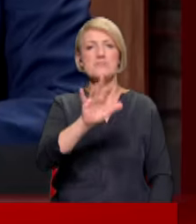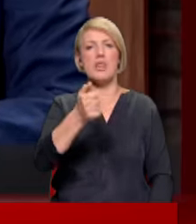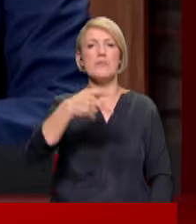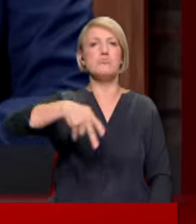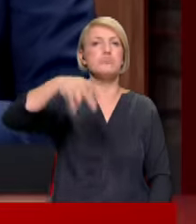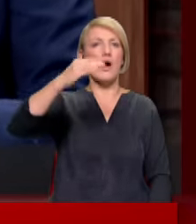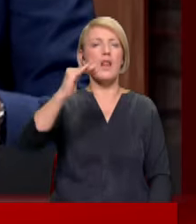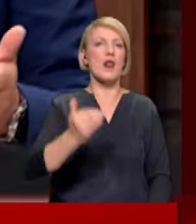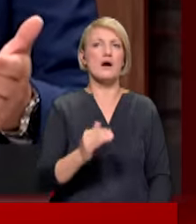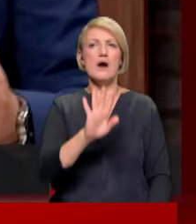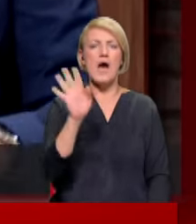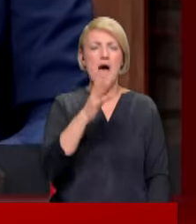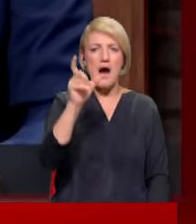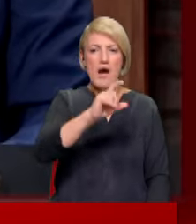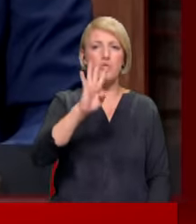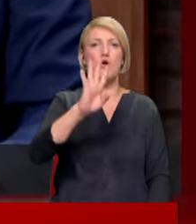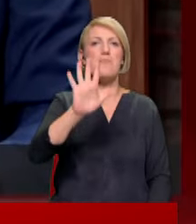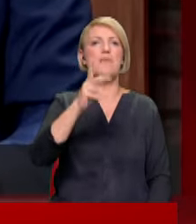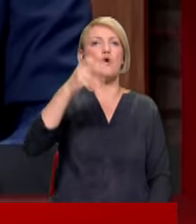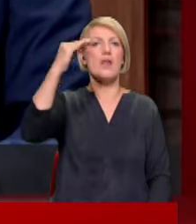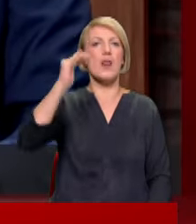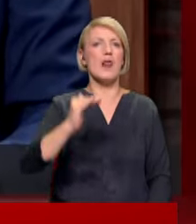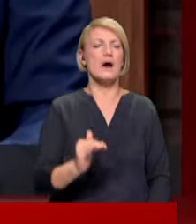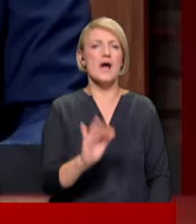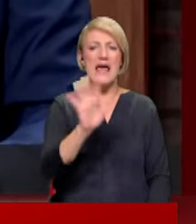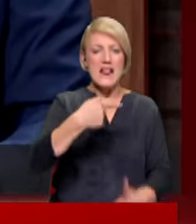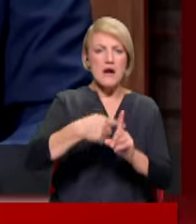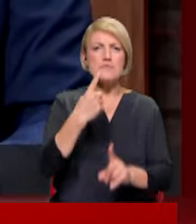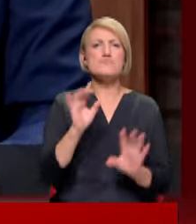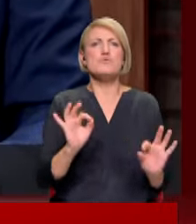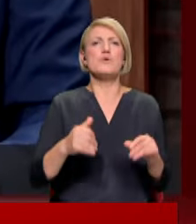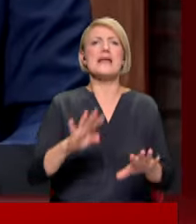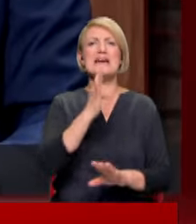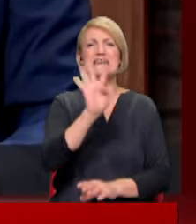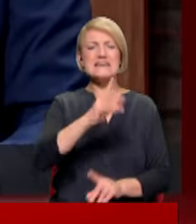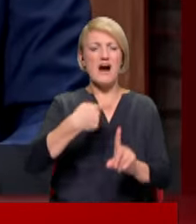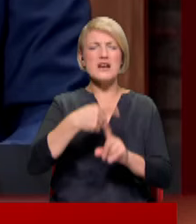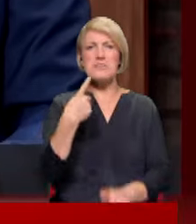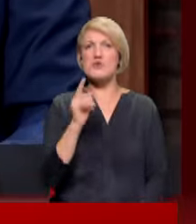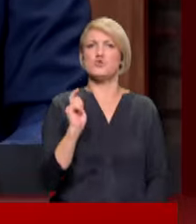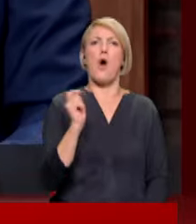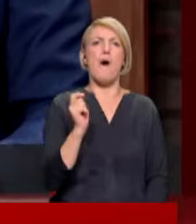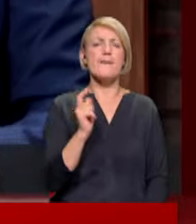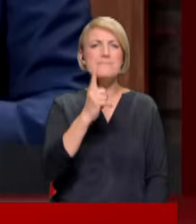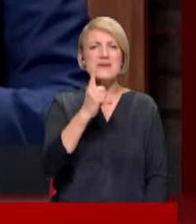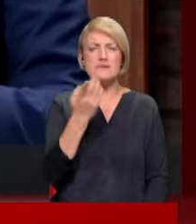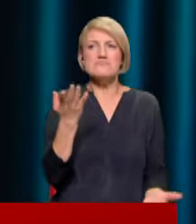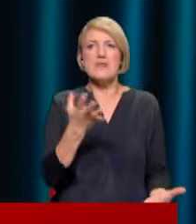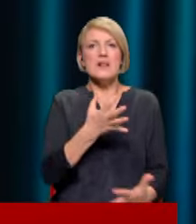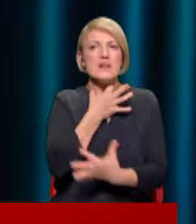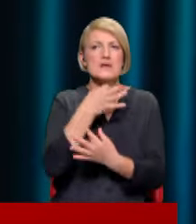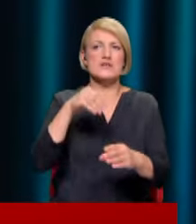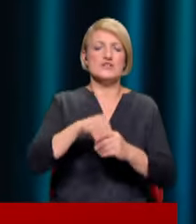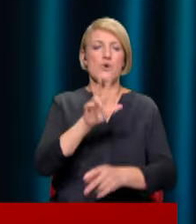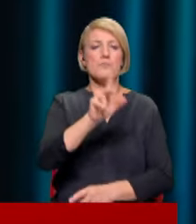seviyesinde ve her ay 45 puan birden eriyor 50+ 1 zaten mümkün değil 40 + 1 de çok zor aslında bir çıkmaz içerisindeler